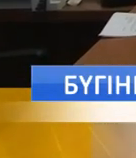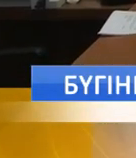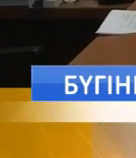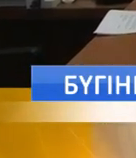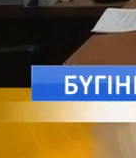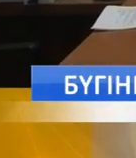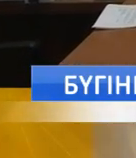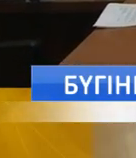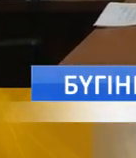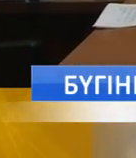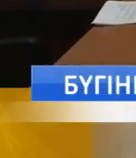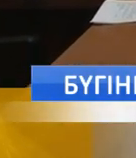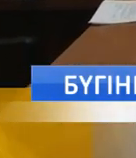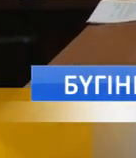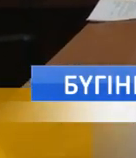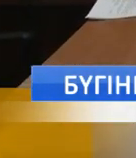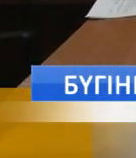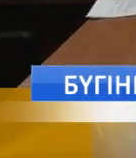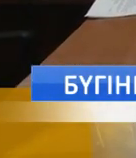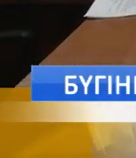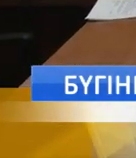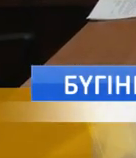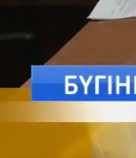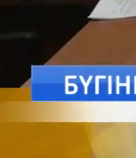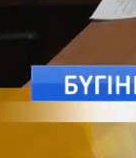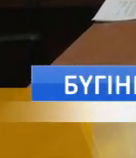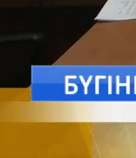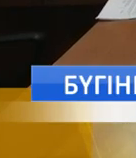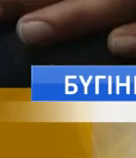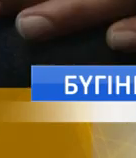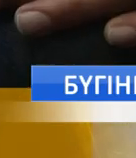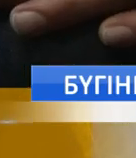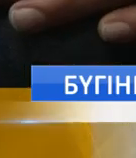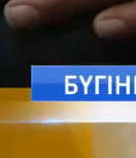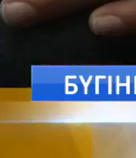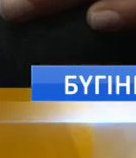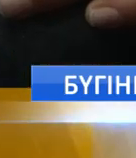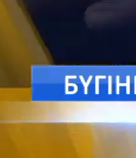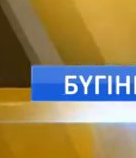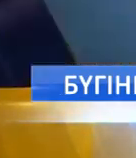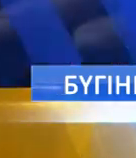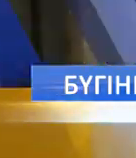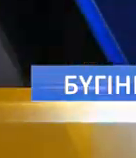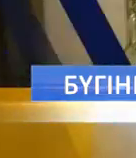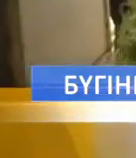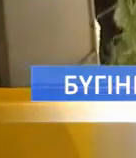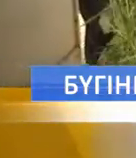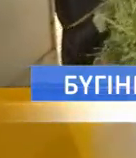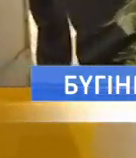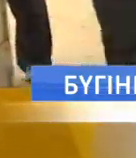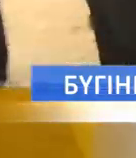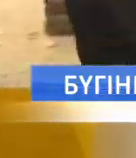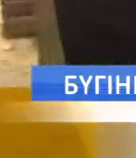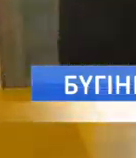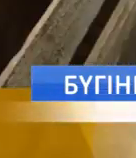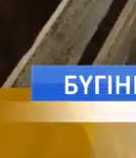Ұрлық түбі қорлық. Еңбекшіқазы ауданында ауылдастарының малын ұрлап, елді дүрліктірген барымташылар құрықталды. Ебін